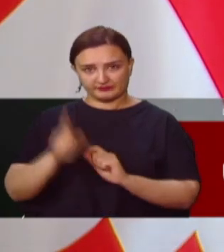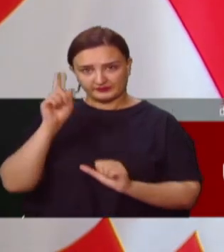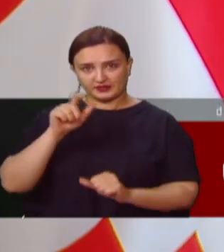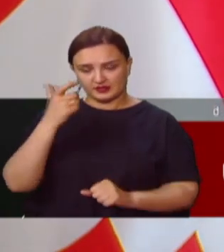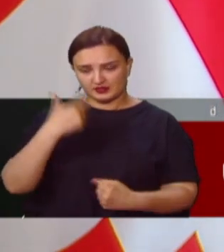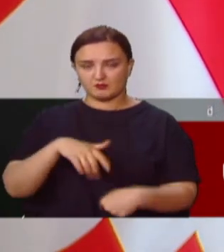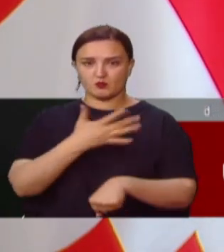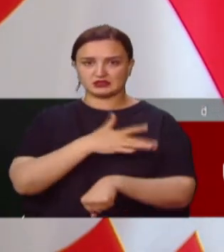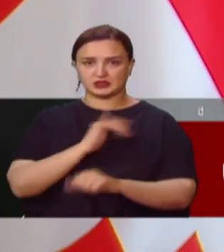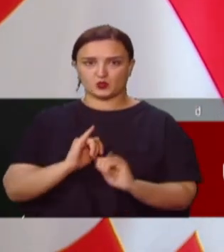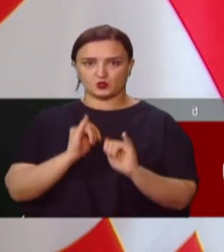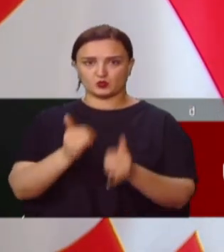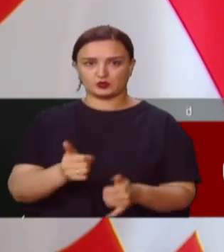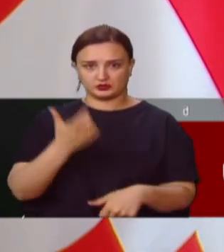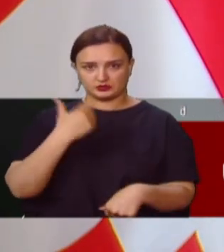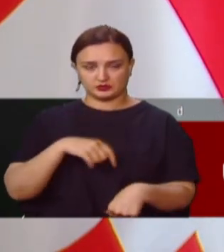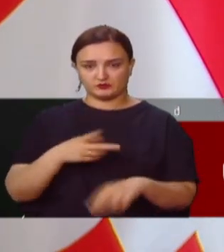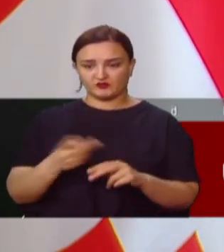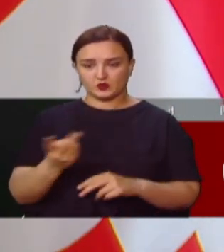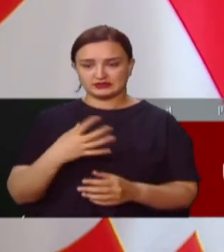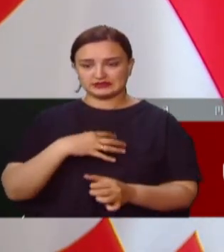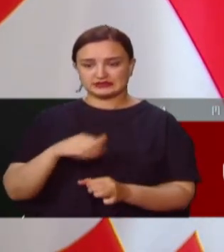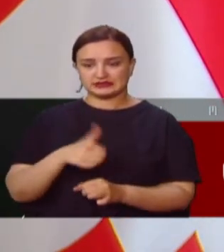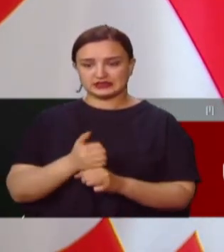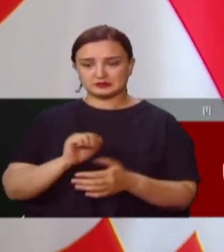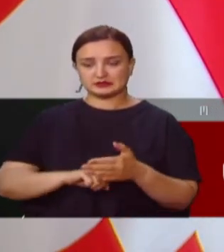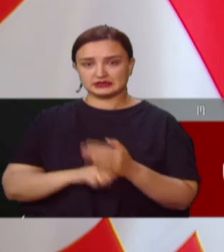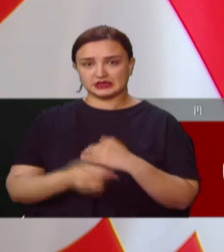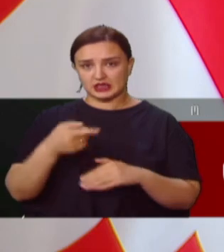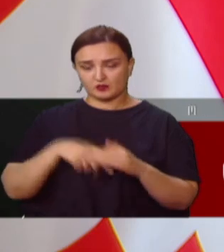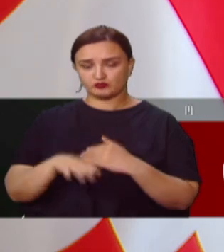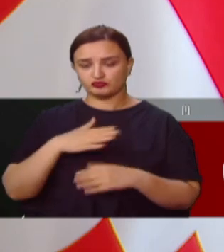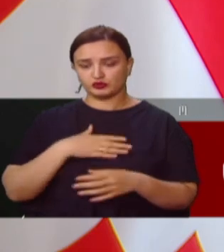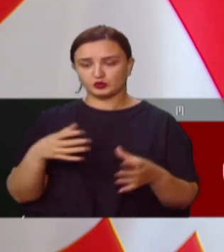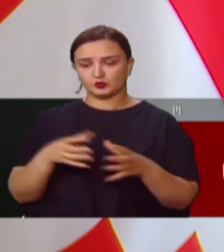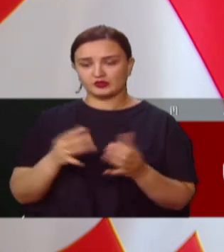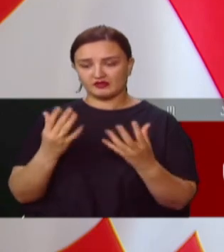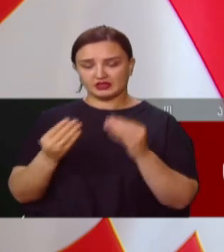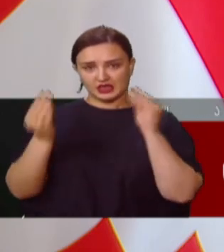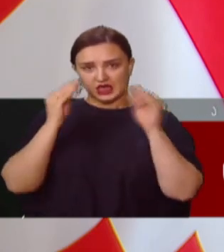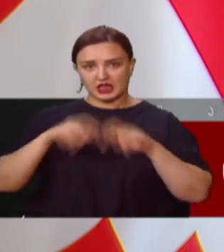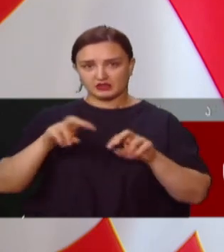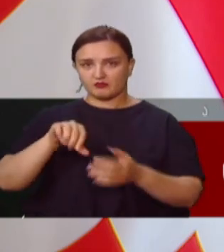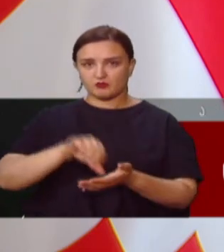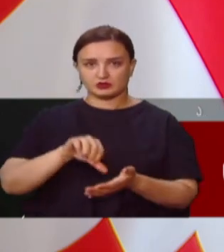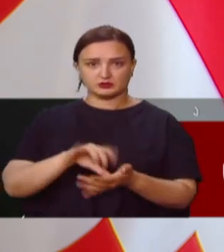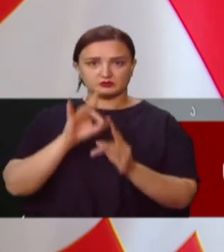ადამიანის მომსახურე პერსონალი. ამ ორი ძირითადი არგუმენტიდან გამომდინარე, ჩვენი გუნდი დღევანდელ გახილვაში მონაწილეობას